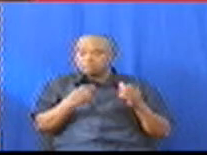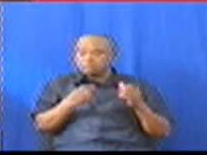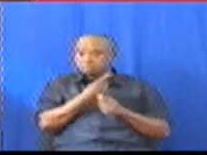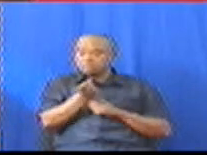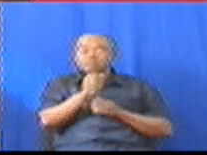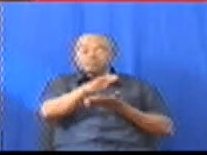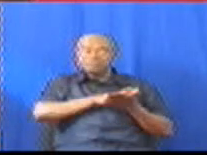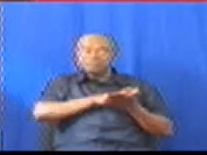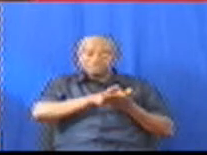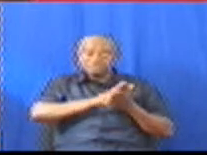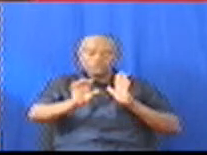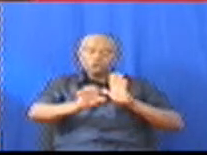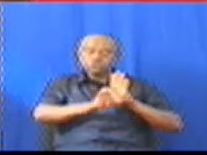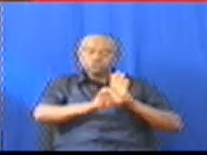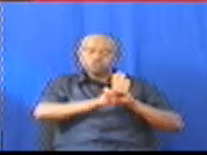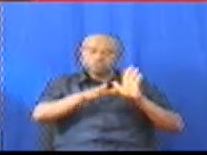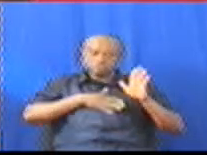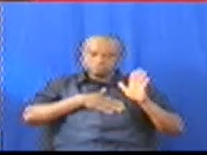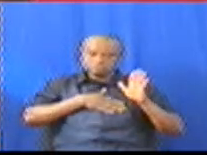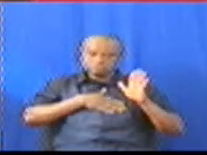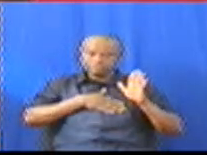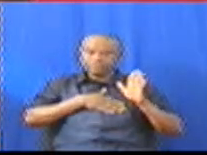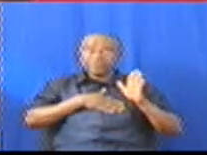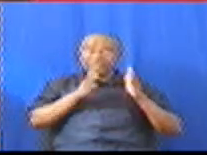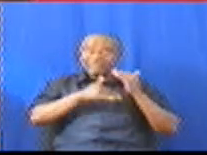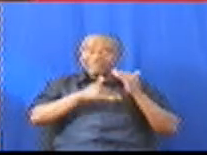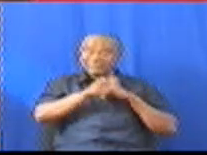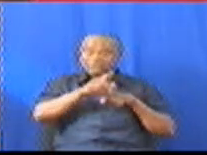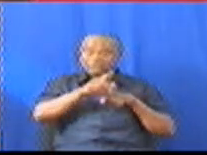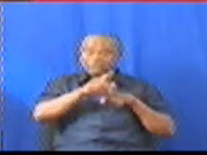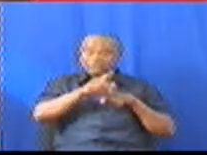ya katiba yetu, especially ukiangalia swala